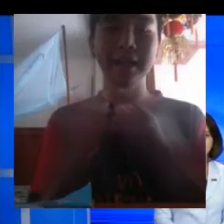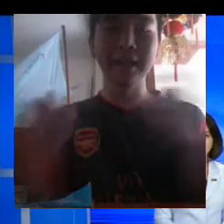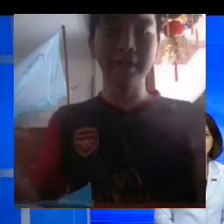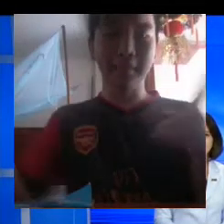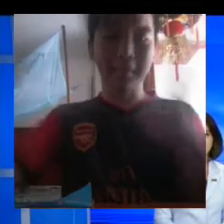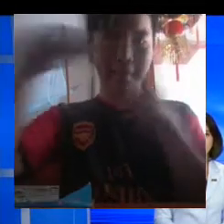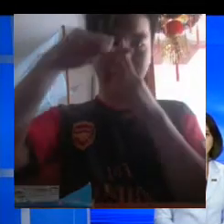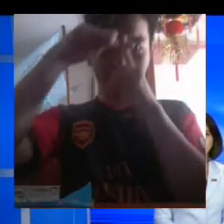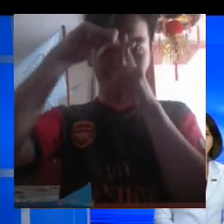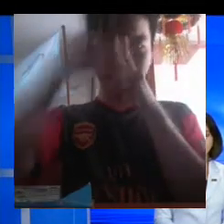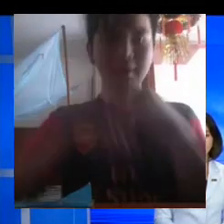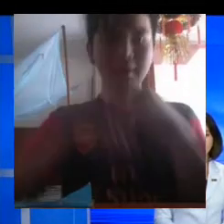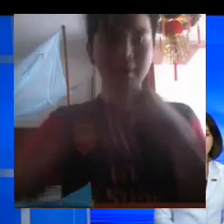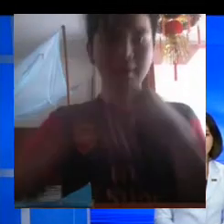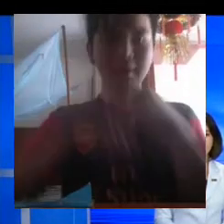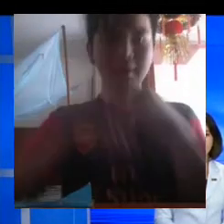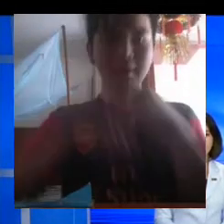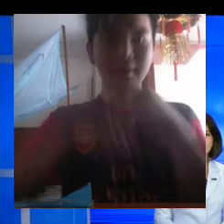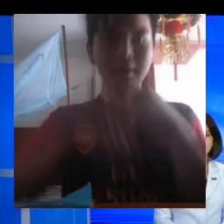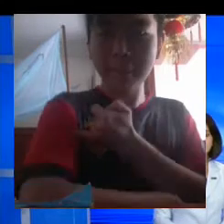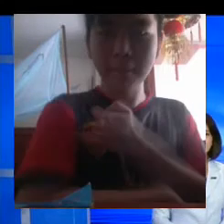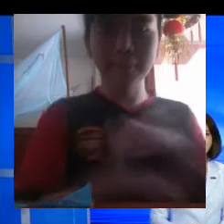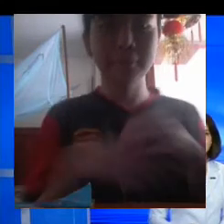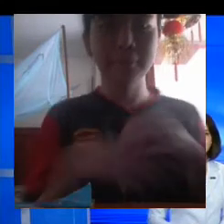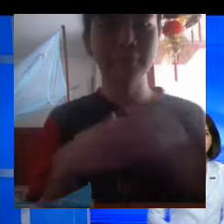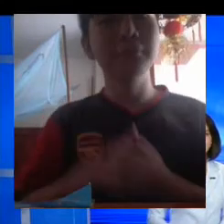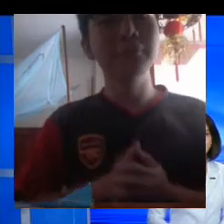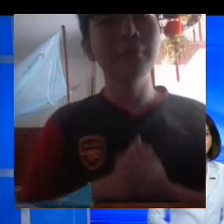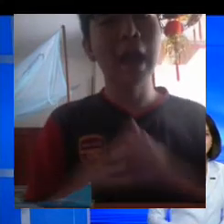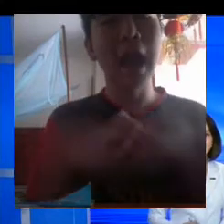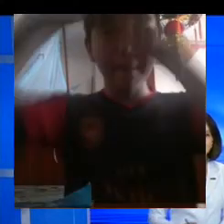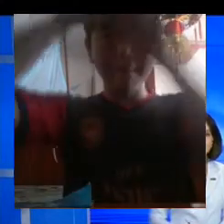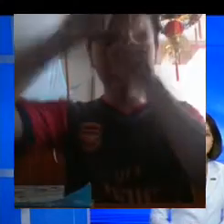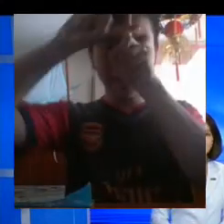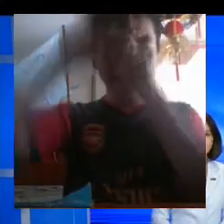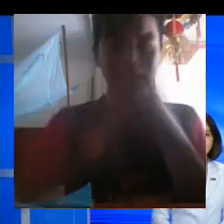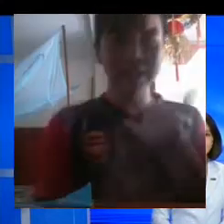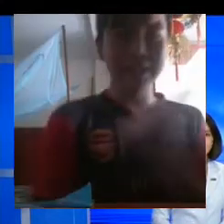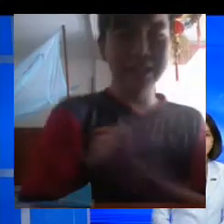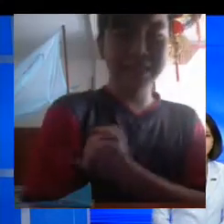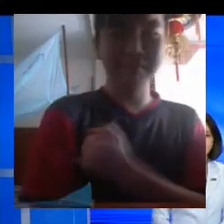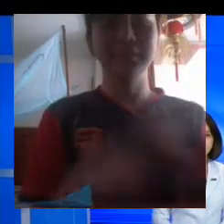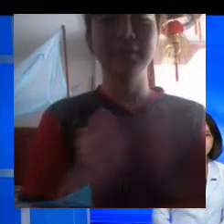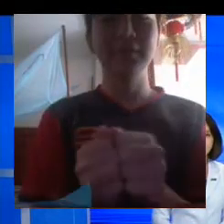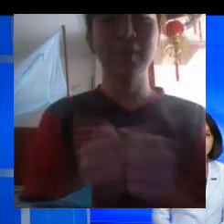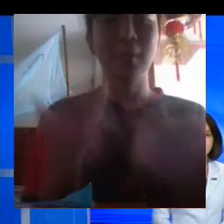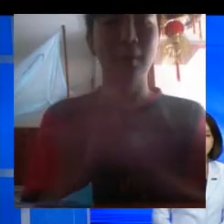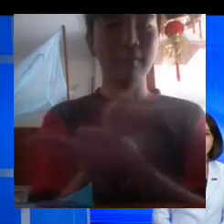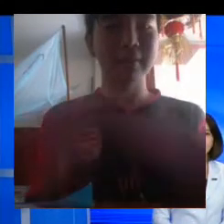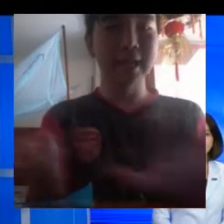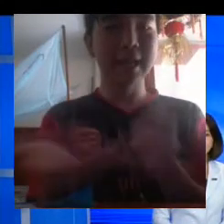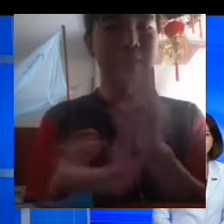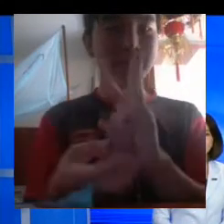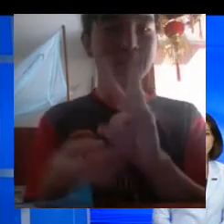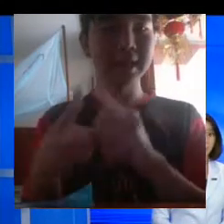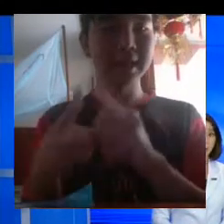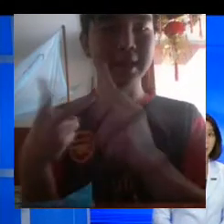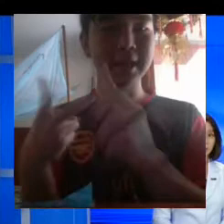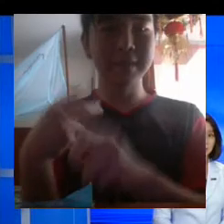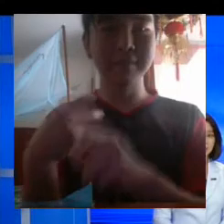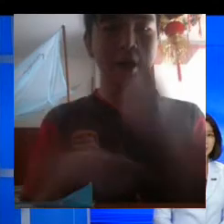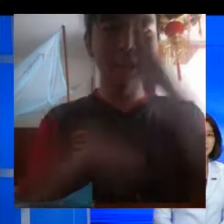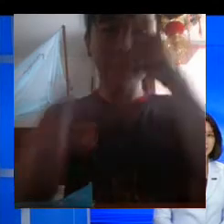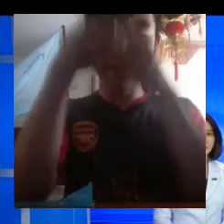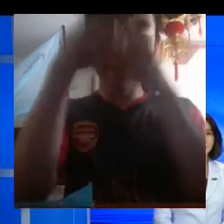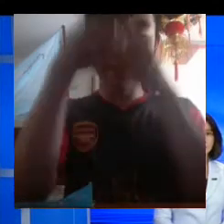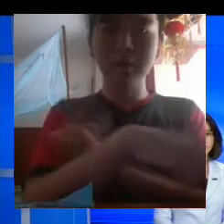không khỏi lo lắng cho an toàn của đội ngũ nhân viên y tế. Lãnh đạo Bộ Y tế đã trực tiếp xuống bệnh viện Bệnh nhiệt đới Trung ương và yêu cầu rà soát lại toàn bộ